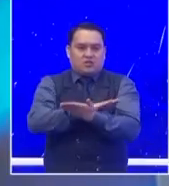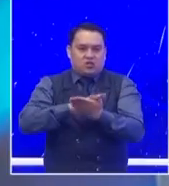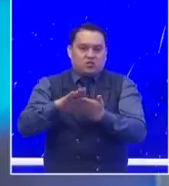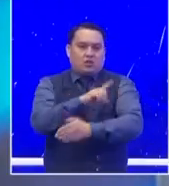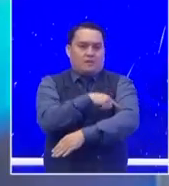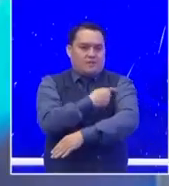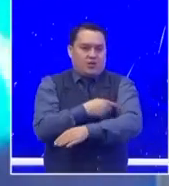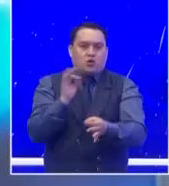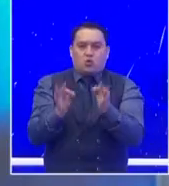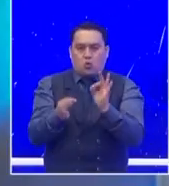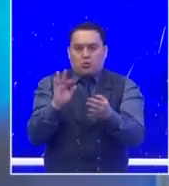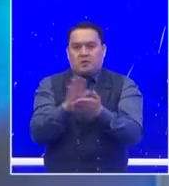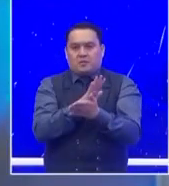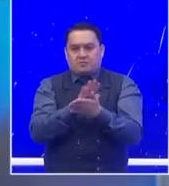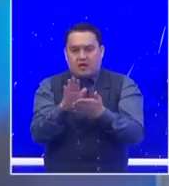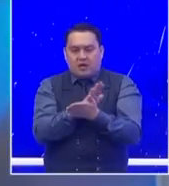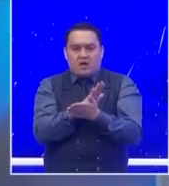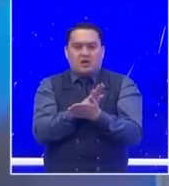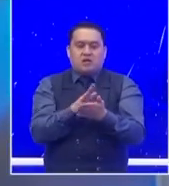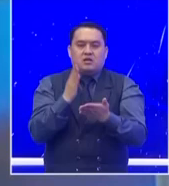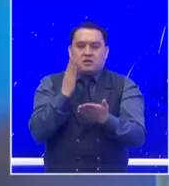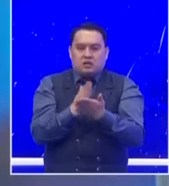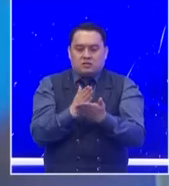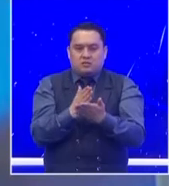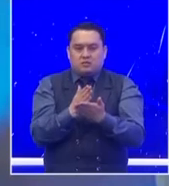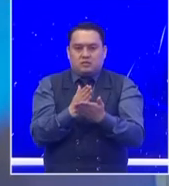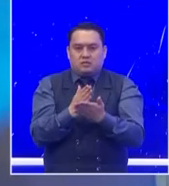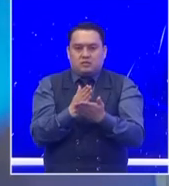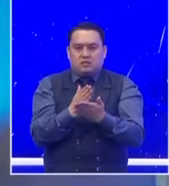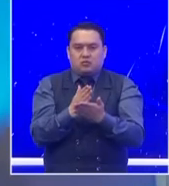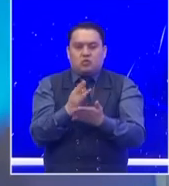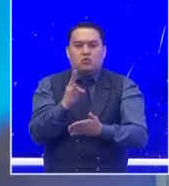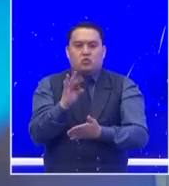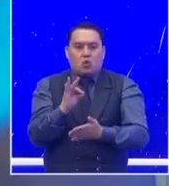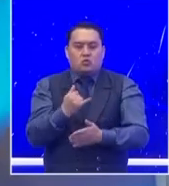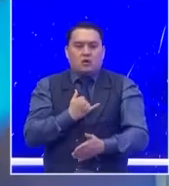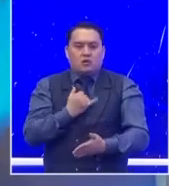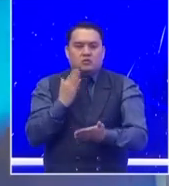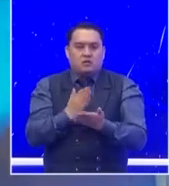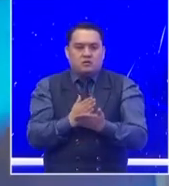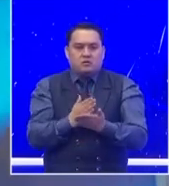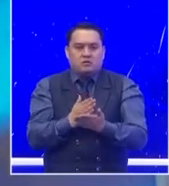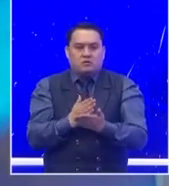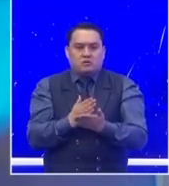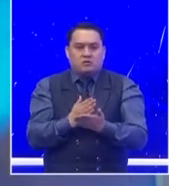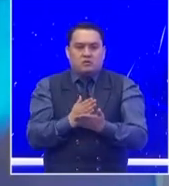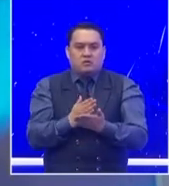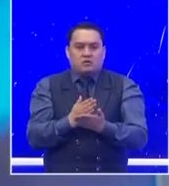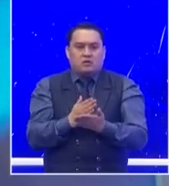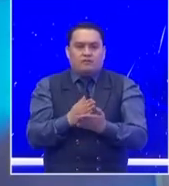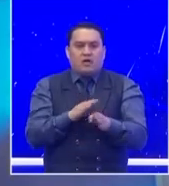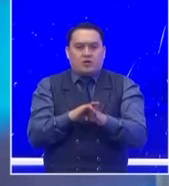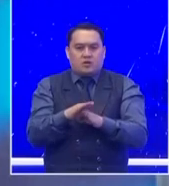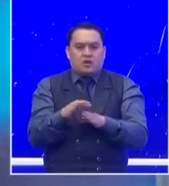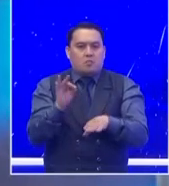с питанием, бесплатно они предусмотрены. Но, к сожалению, иногда люди не понимают, начинают думать, что это больные люди. Они